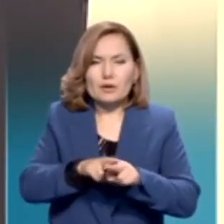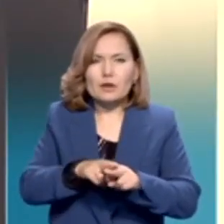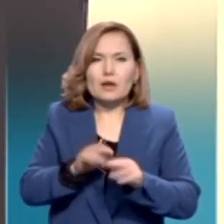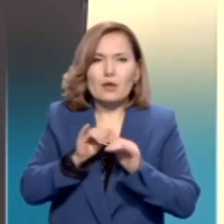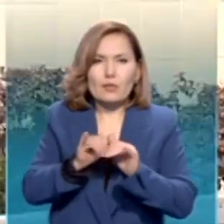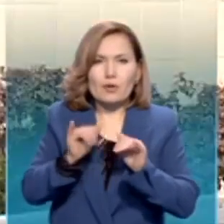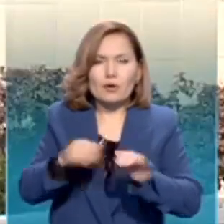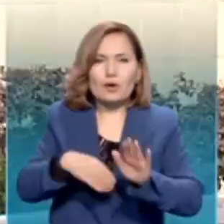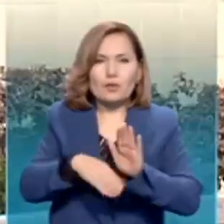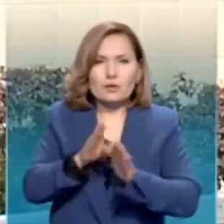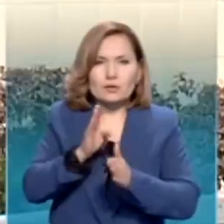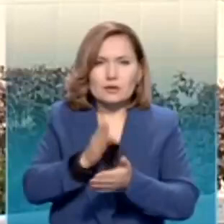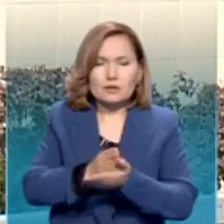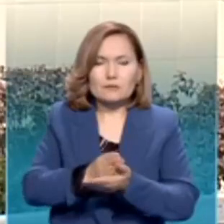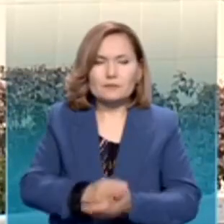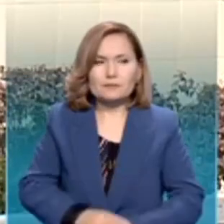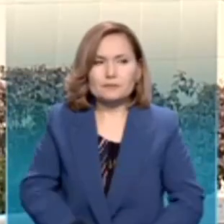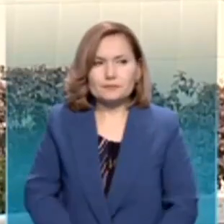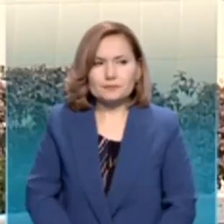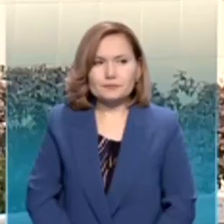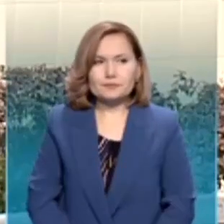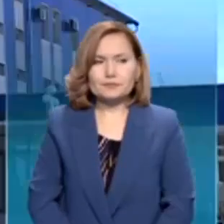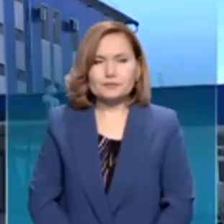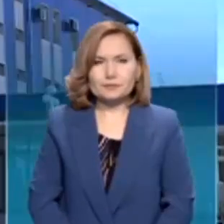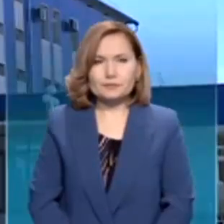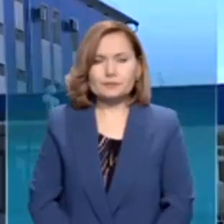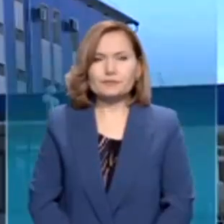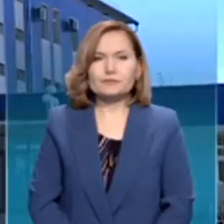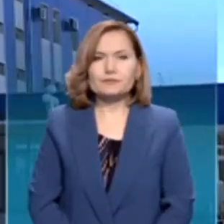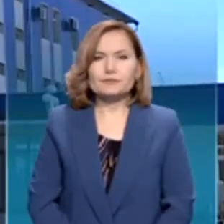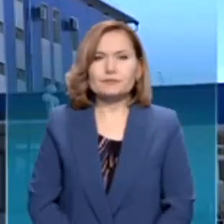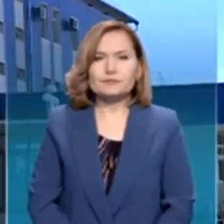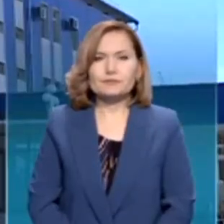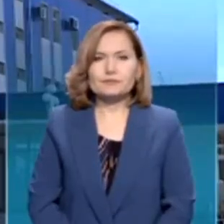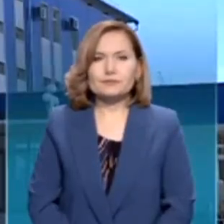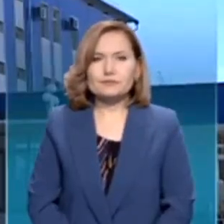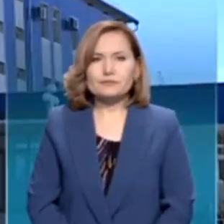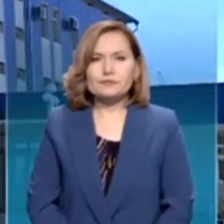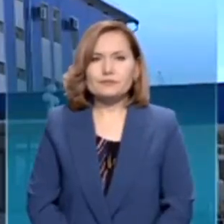жетілдіруге негіз болмақ. Ғани Қалмаханов, Нұрлан Нұрбек, Қазақстан ұлттық телеарнасы, Шымкент.